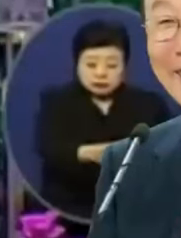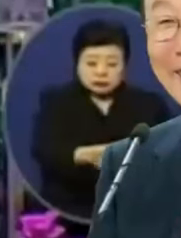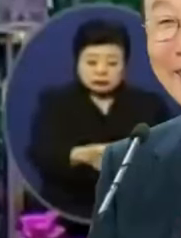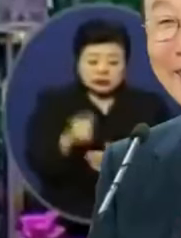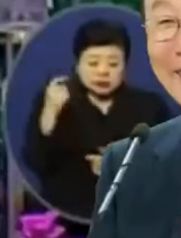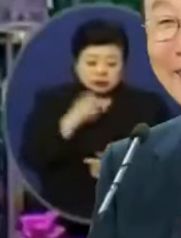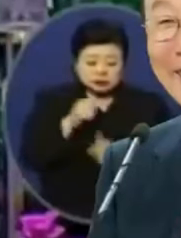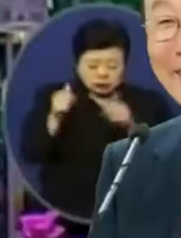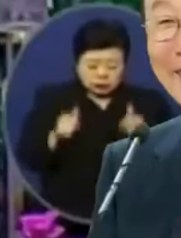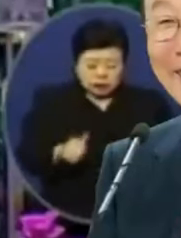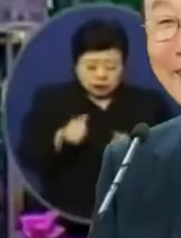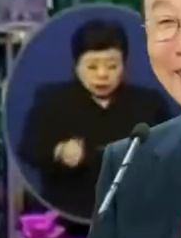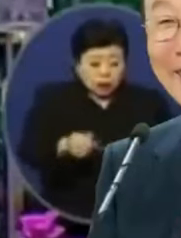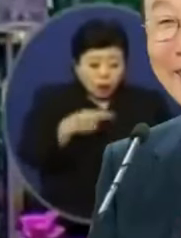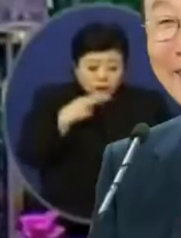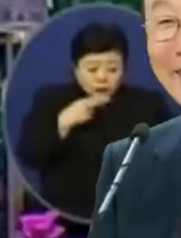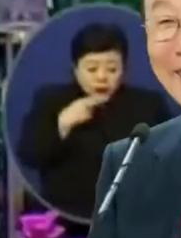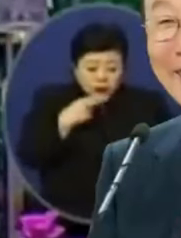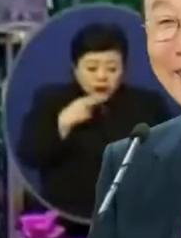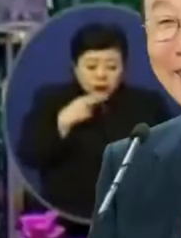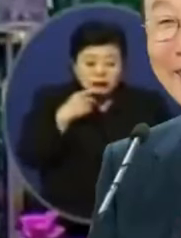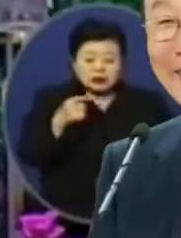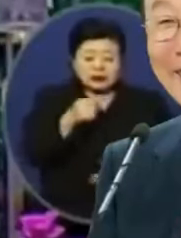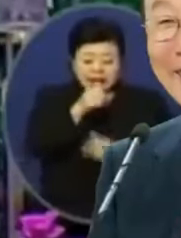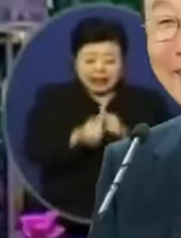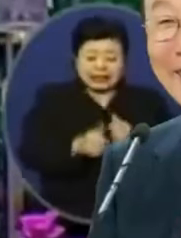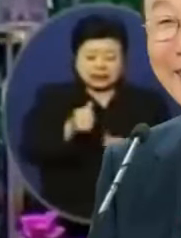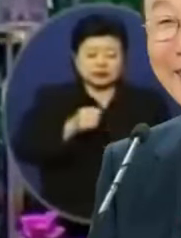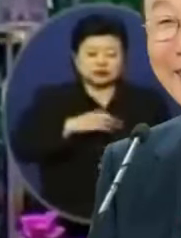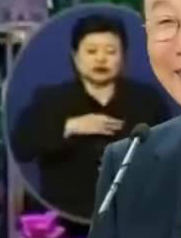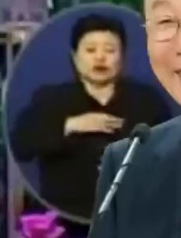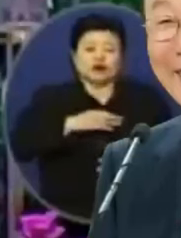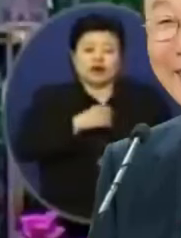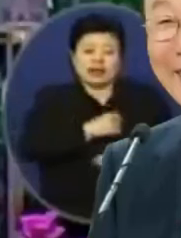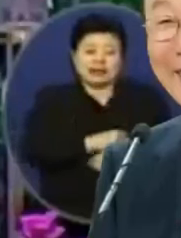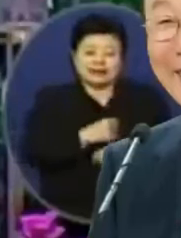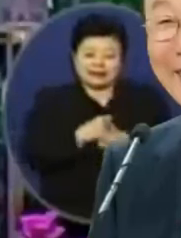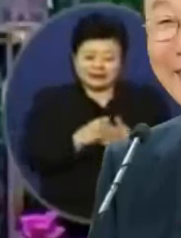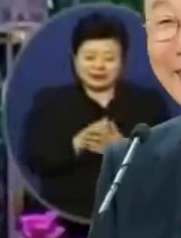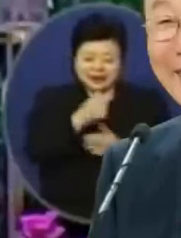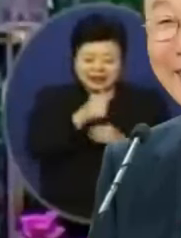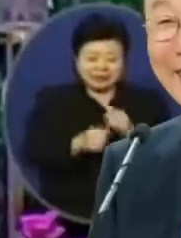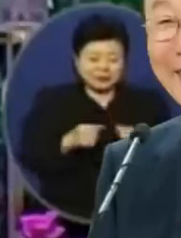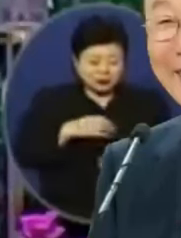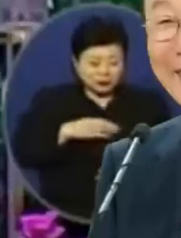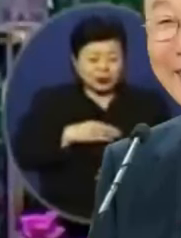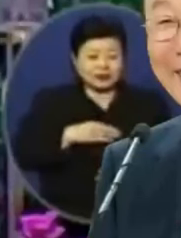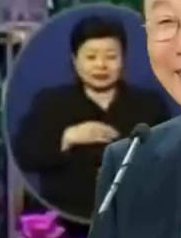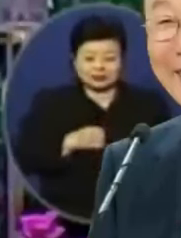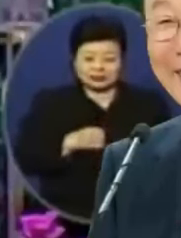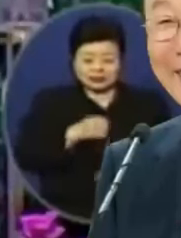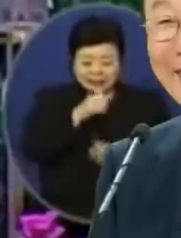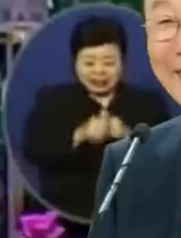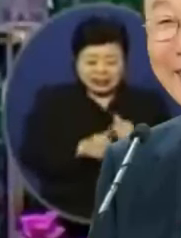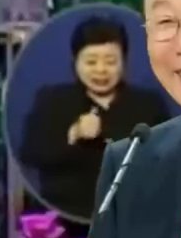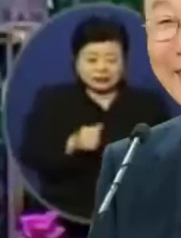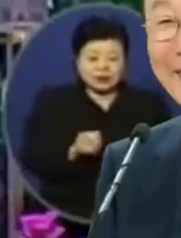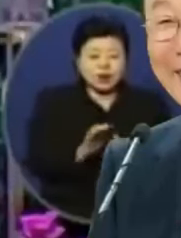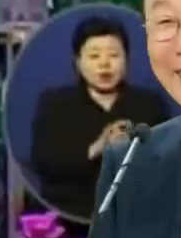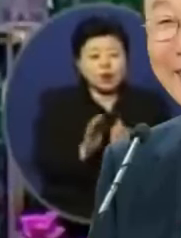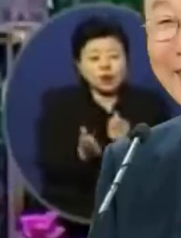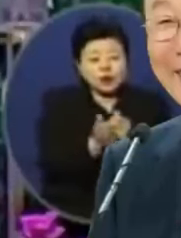절하지 아니하였습니다. 왜냐하면 그들은 하나님을 두려워했기 때문인 것입니다. 하나님을 두려워한다는 것은 하나님을